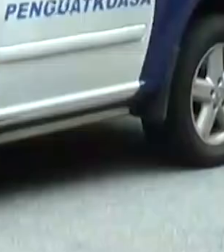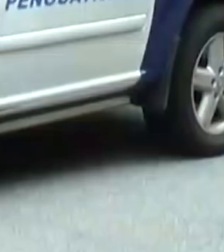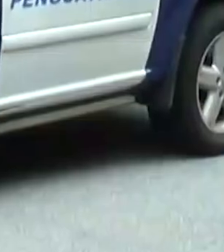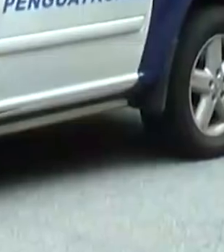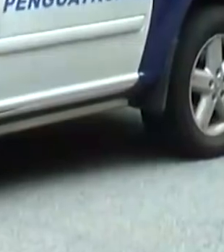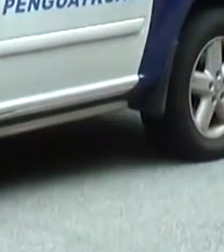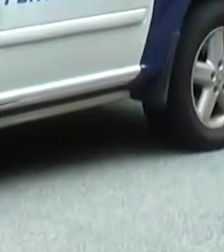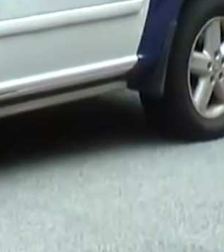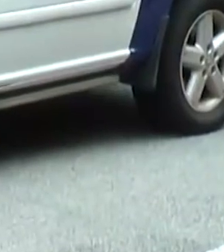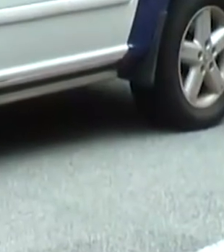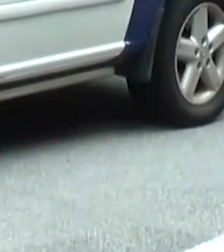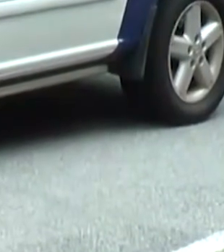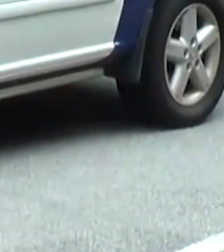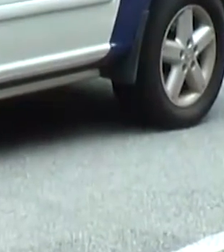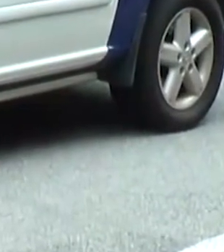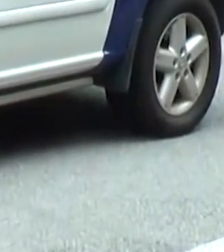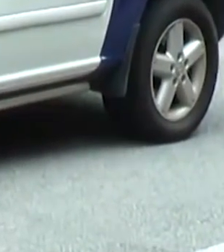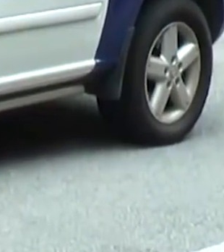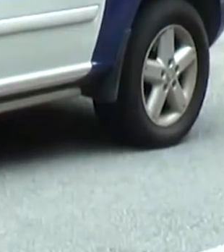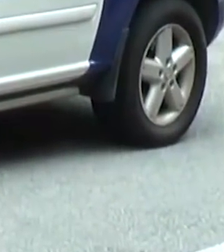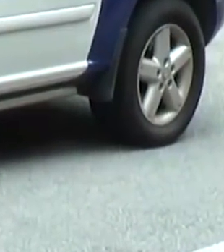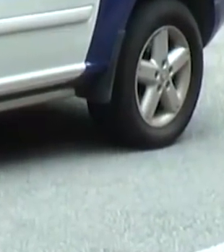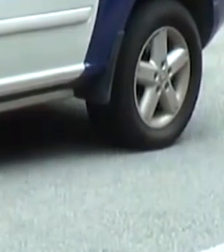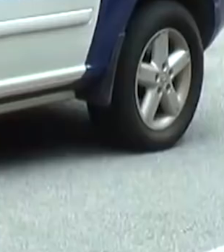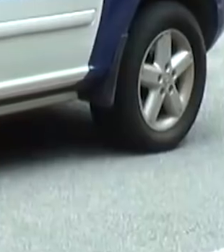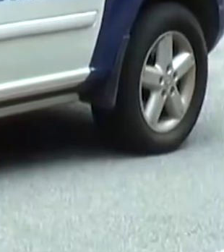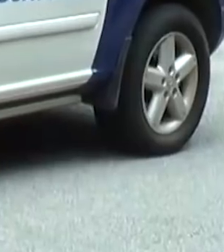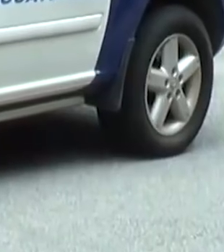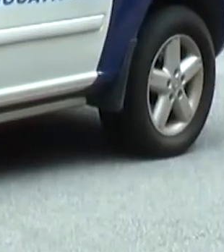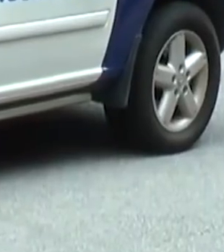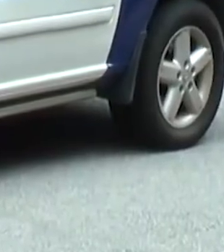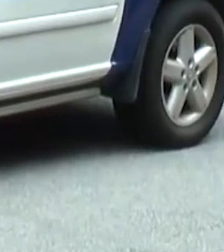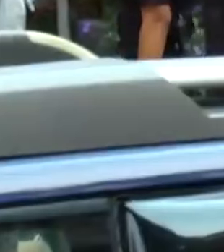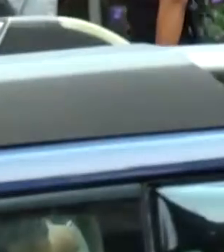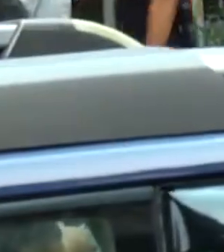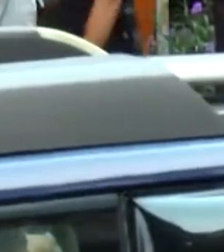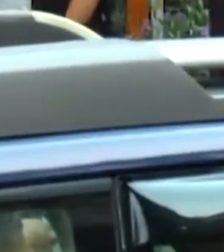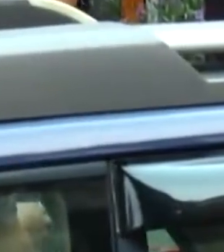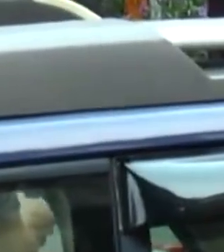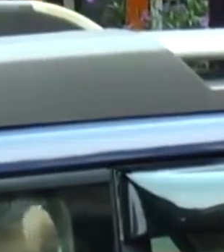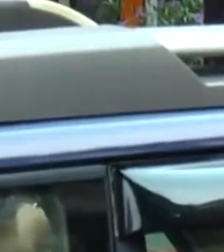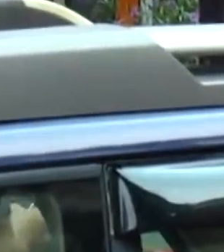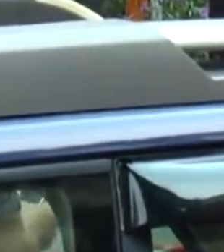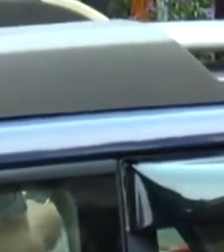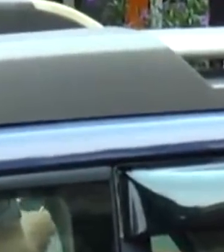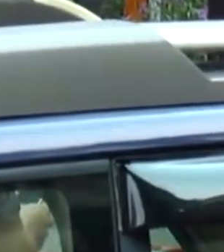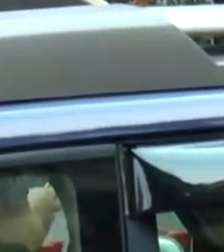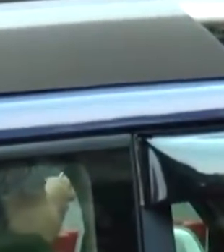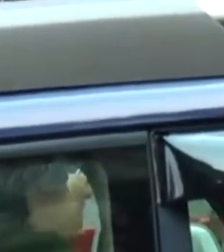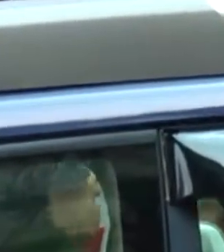kawasan PKPD ini. Jadi kita lock dia. Kita tak benarkan mereka keluar. Dan kita telah pun membuat